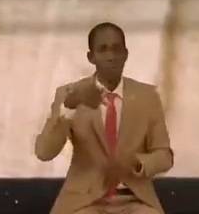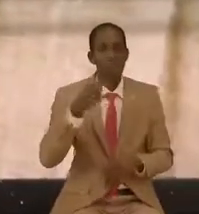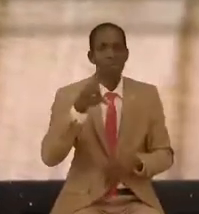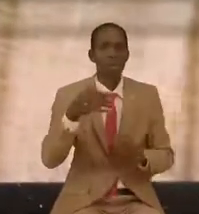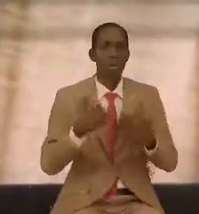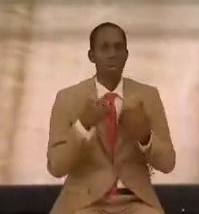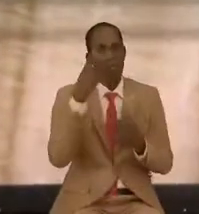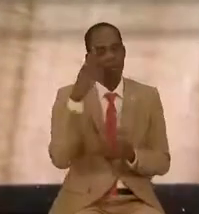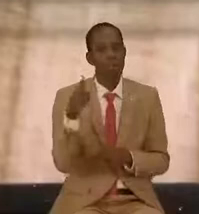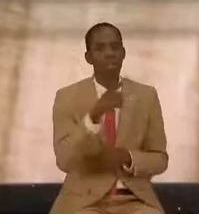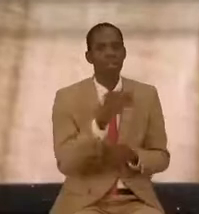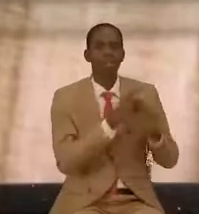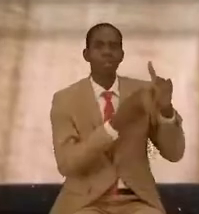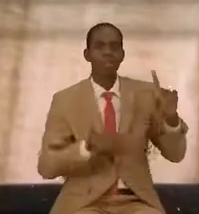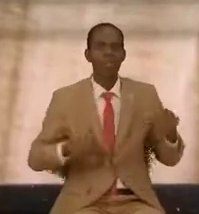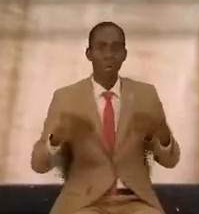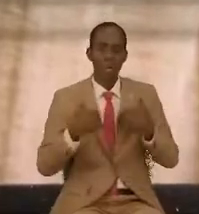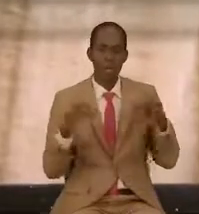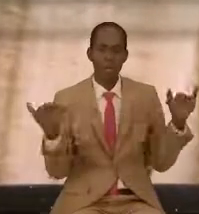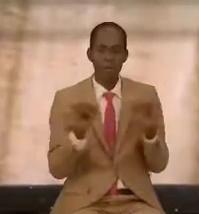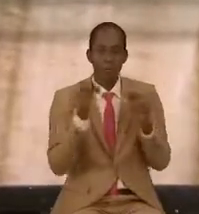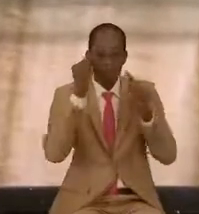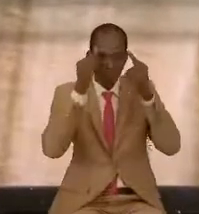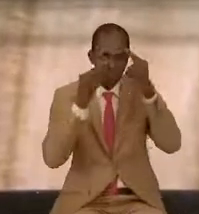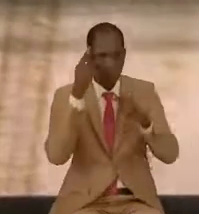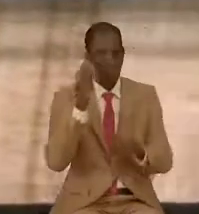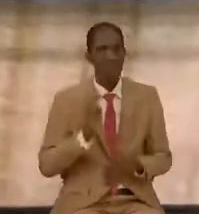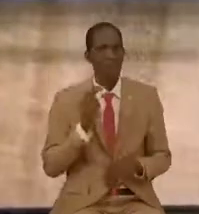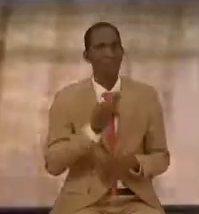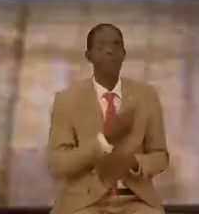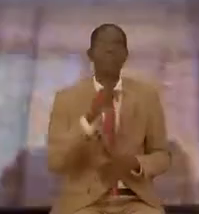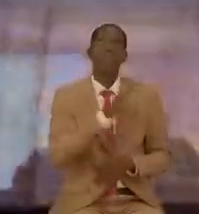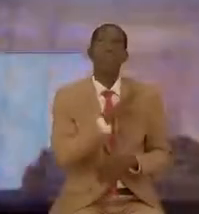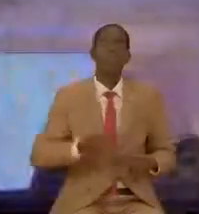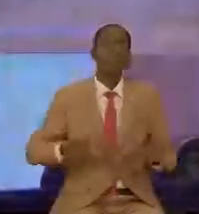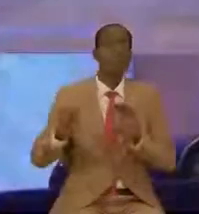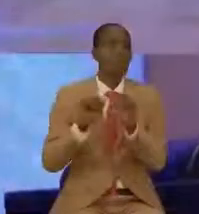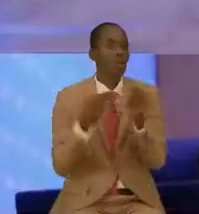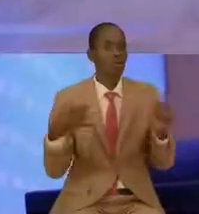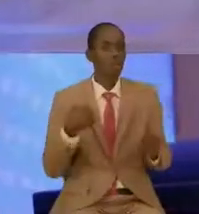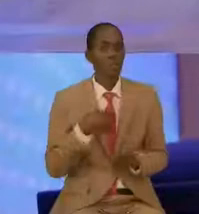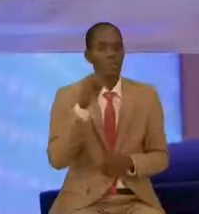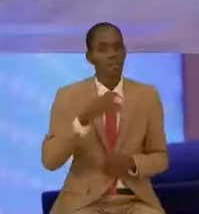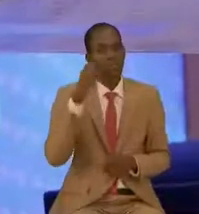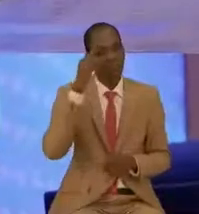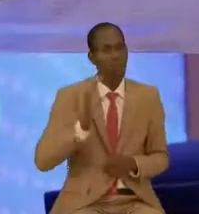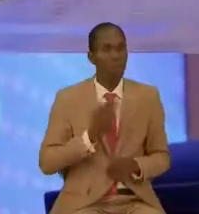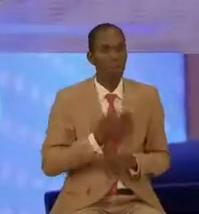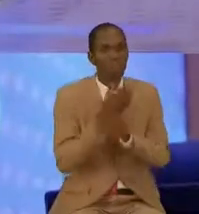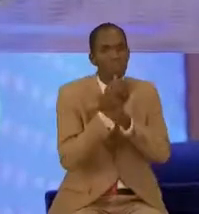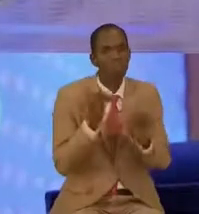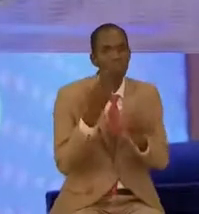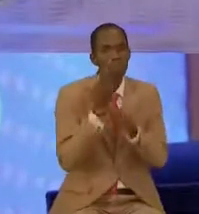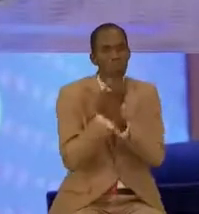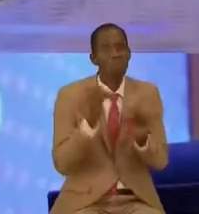grâce. Voici le souci qu'il a pour eux. Le Seigneur a le même souci pour nous. Il a tout fait, tout ce dont on a besoin pour